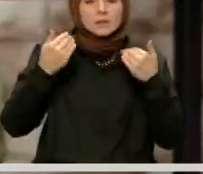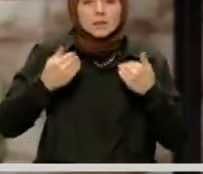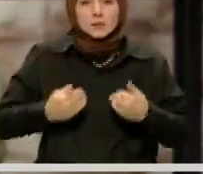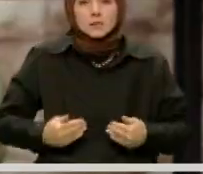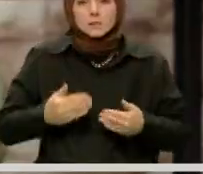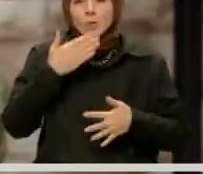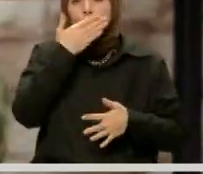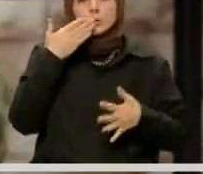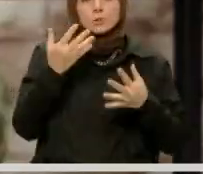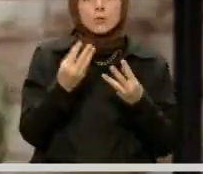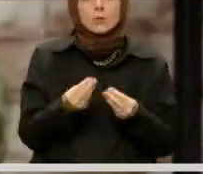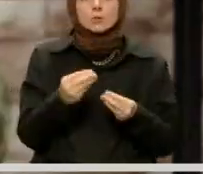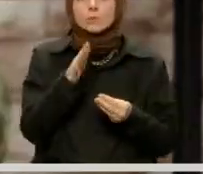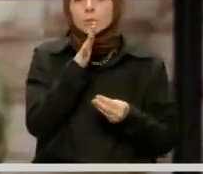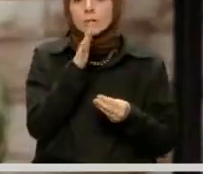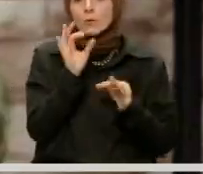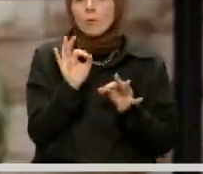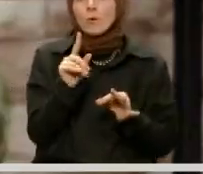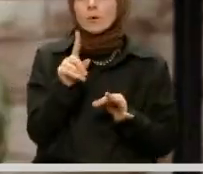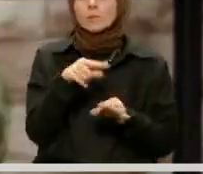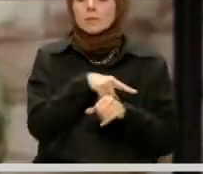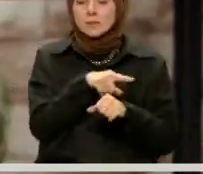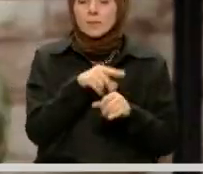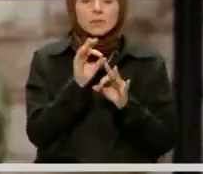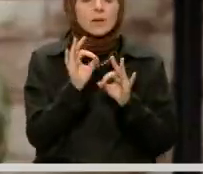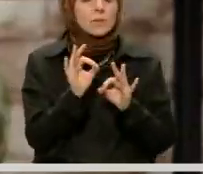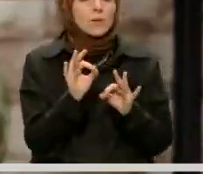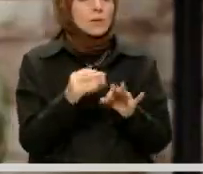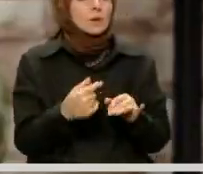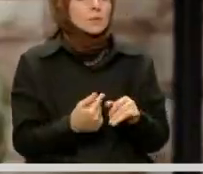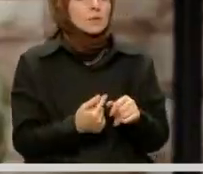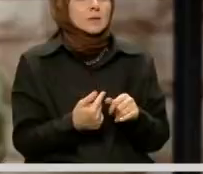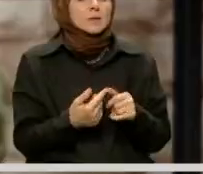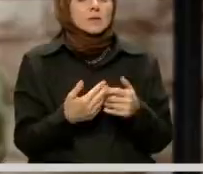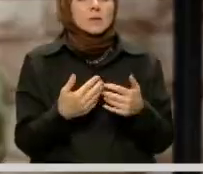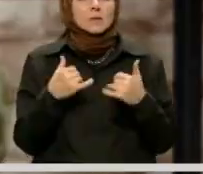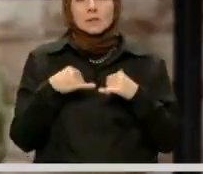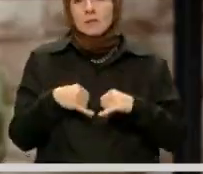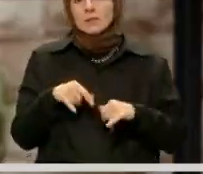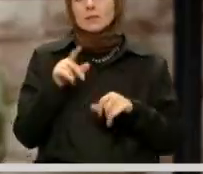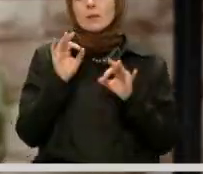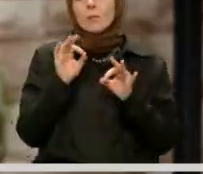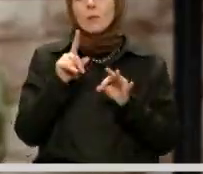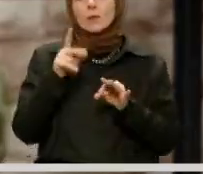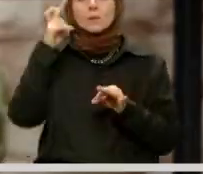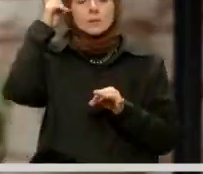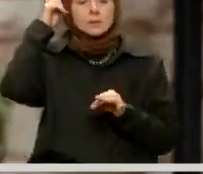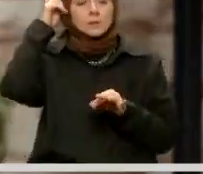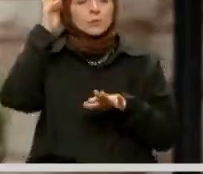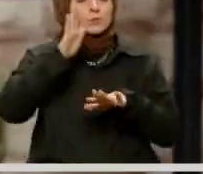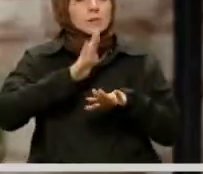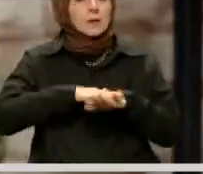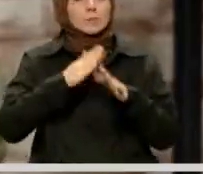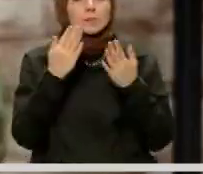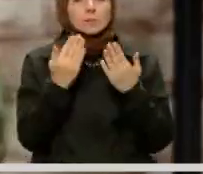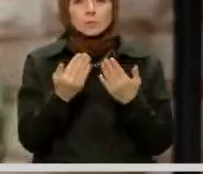İşte böyle bir zamanda, böyle bir hazda, böyle bir psikolojide yaptığım duanın ve tövbenin kabulü de